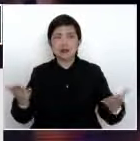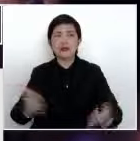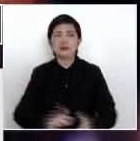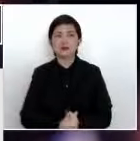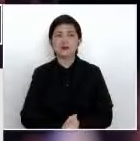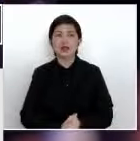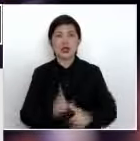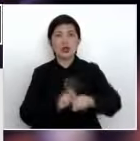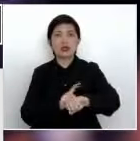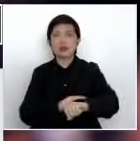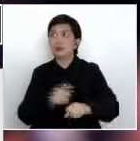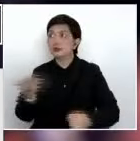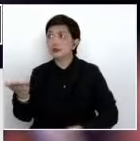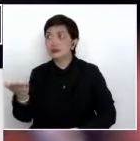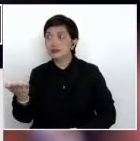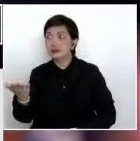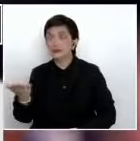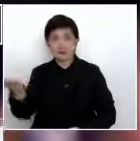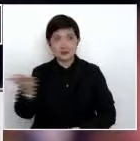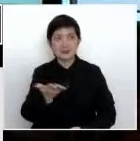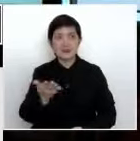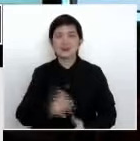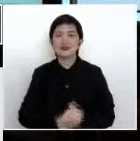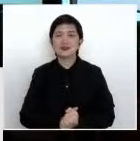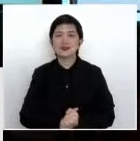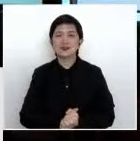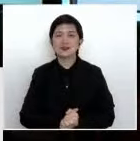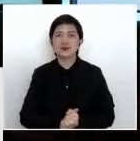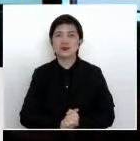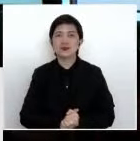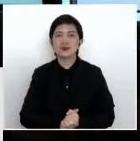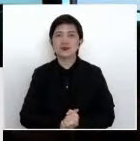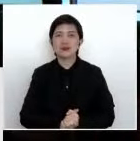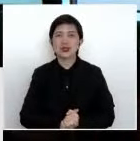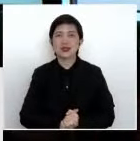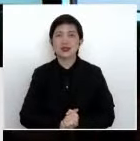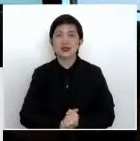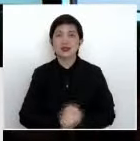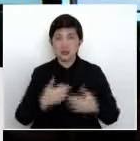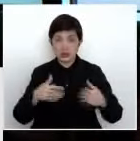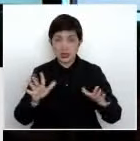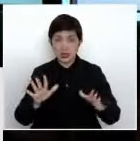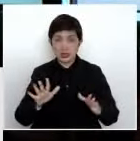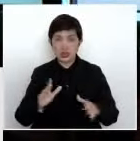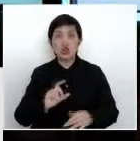Masih ada sisa waktu sudah cukup Oke Baik terima kasih untuk dan juga tanggapan dari ketiga pasangan calon